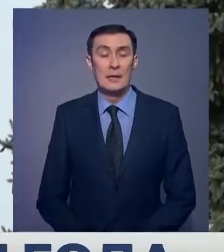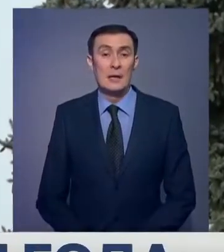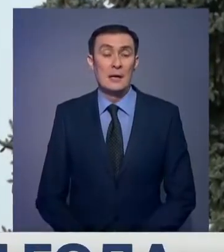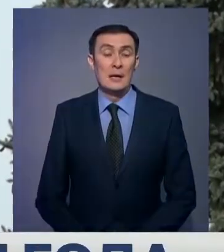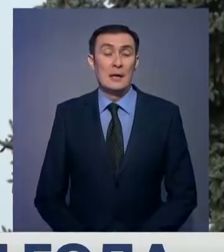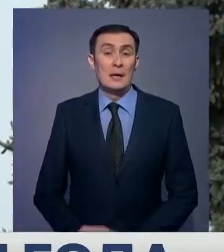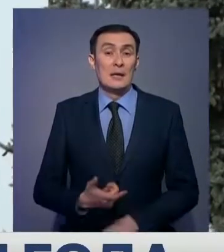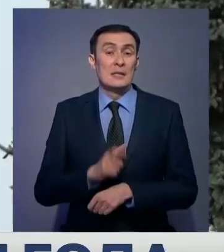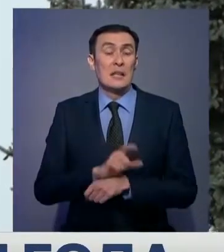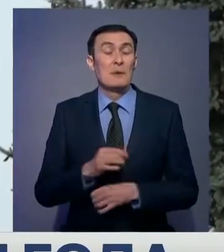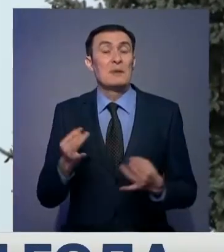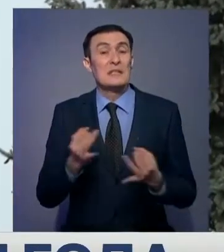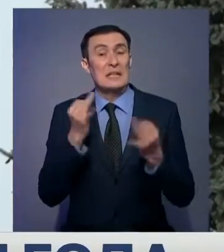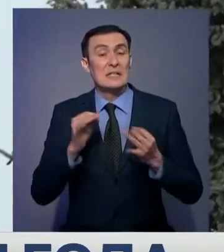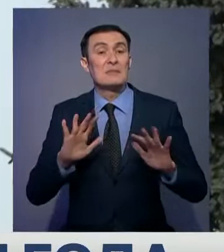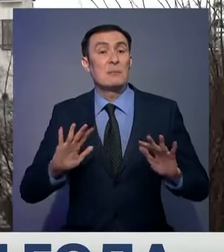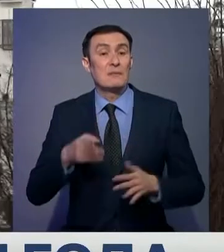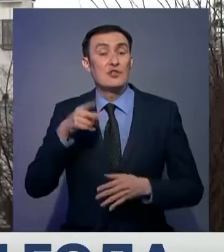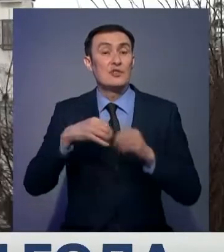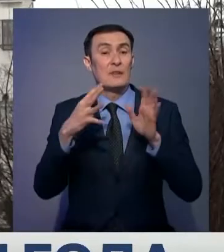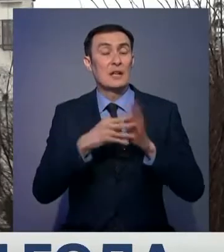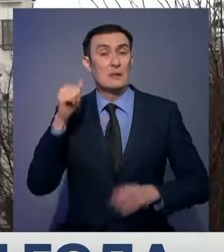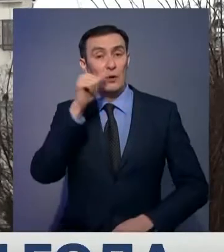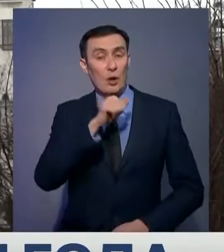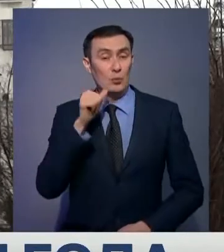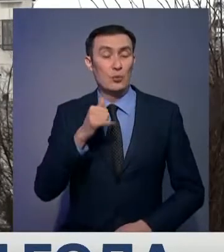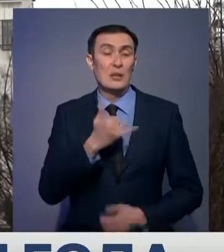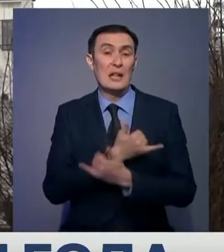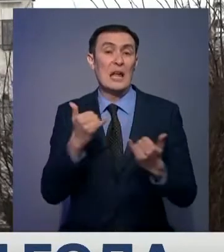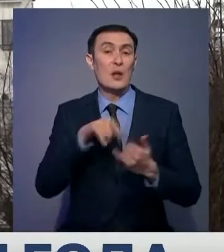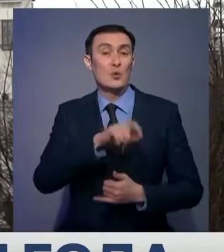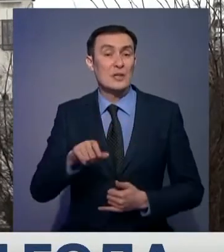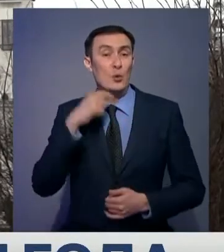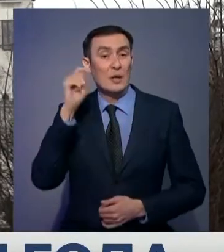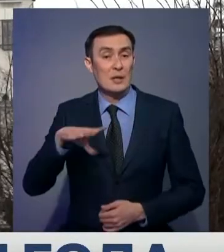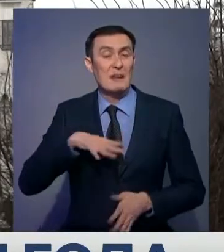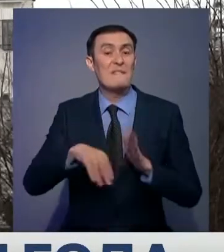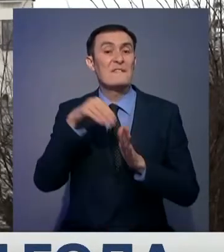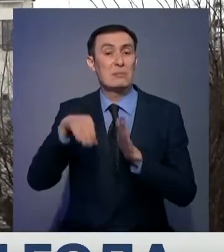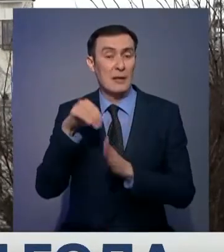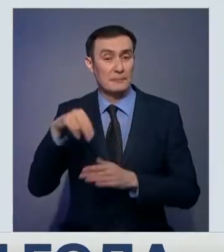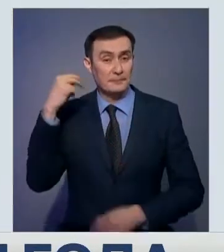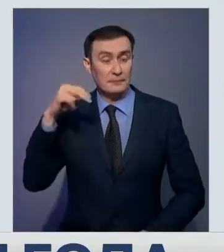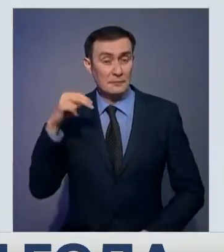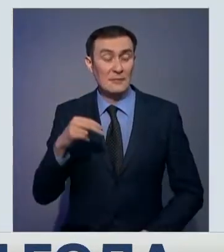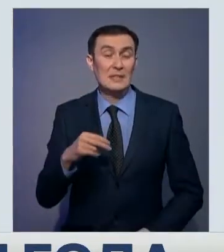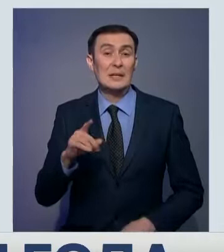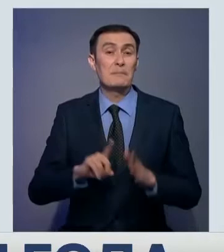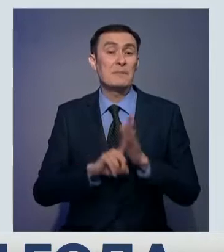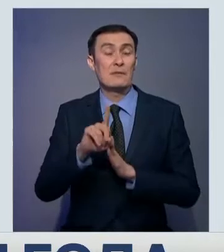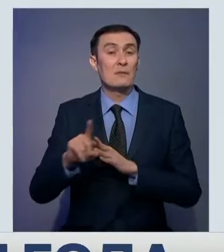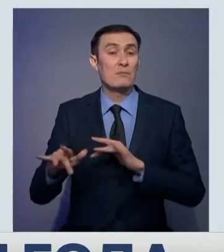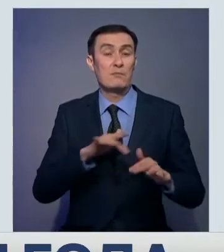Пожалуй, одним из самых важных событий уходящего 2019 года для жителей Украины стали выборы президента. За первыми шагами в